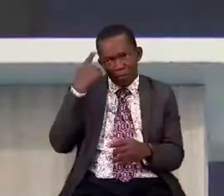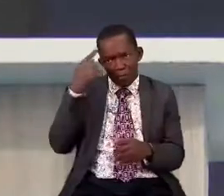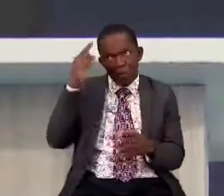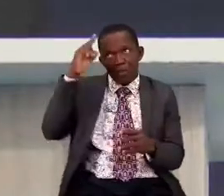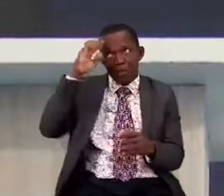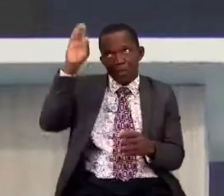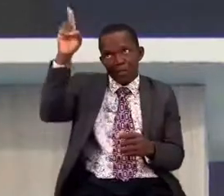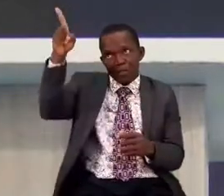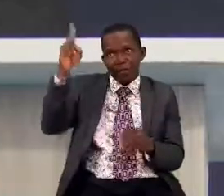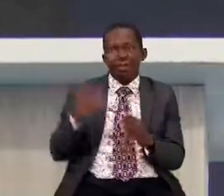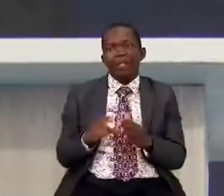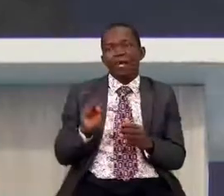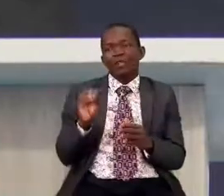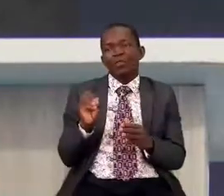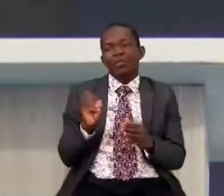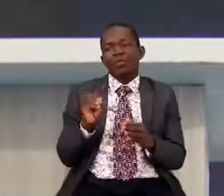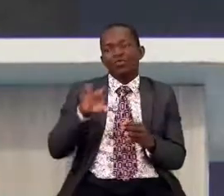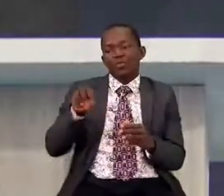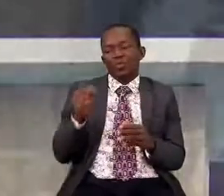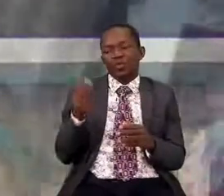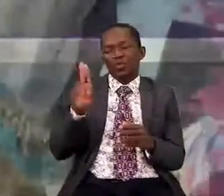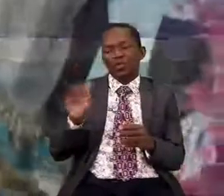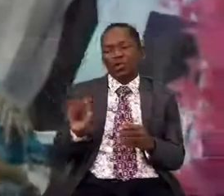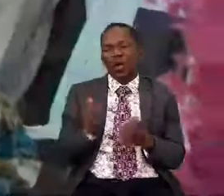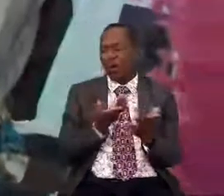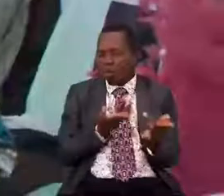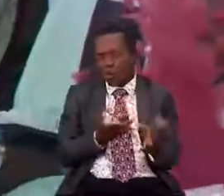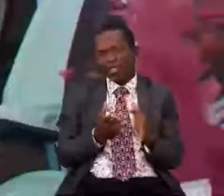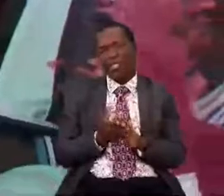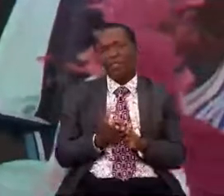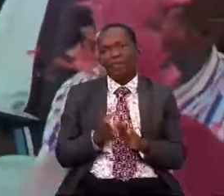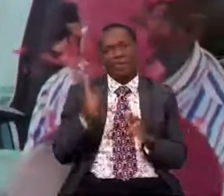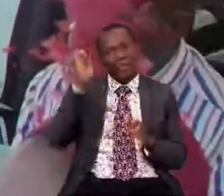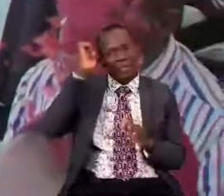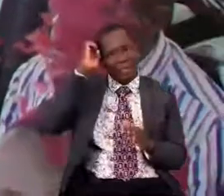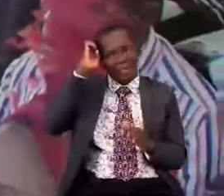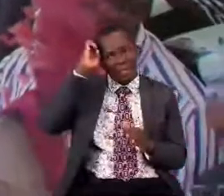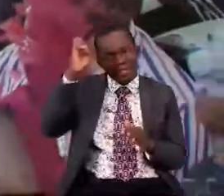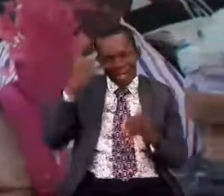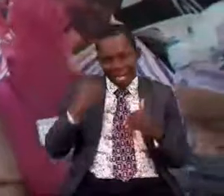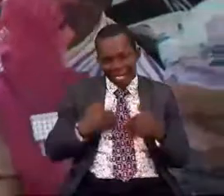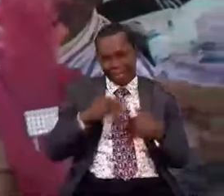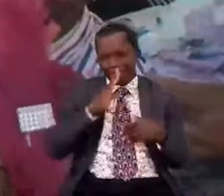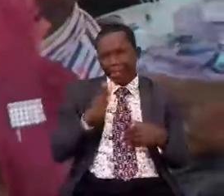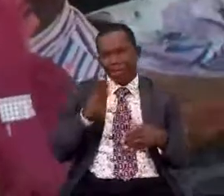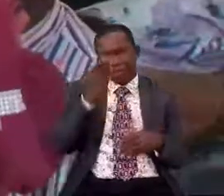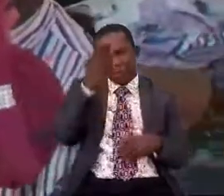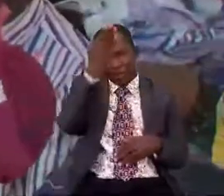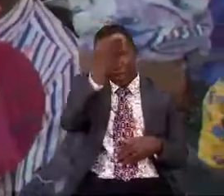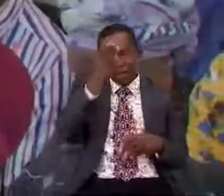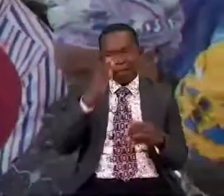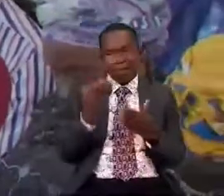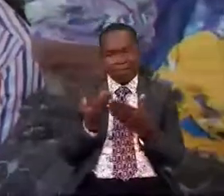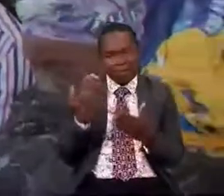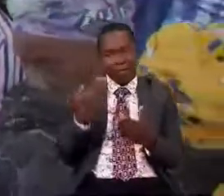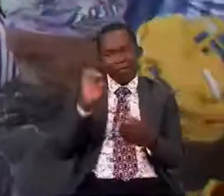faisait partie de l'un des 12 avec Caleb qui sont allés sur la terre